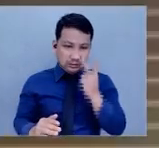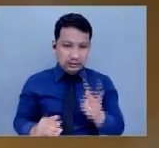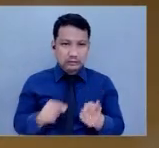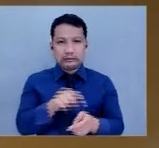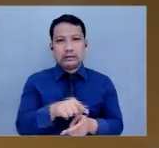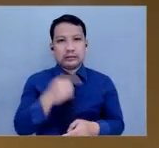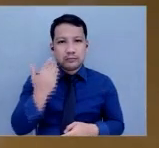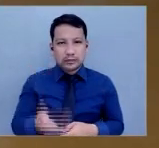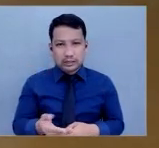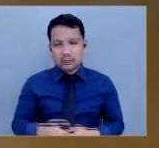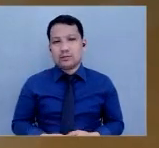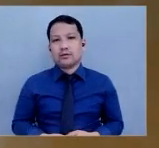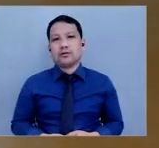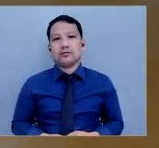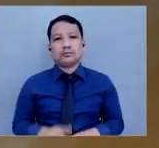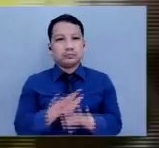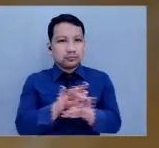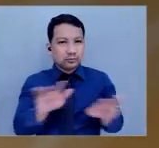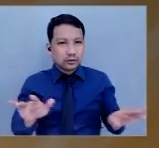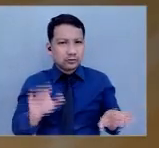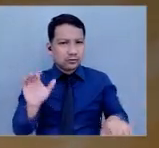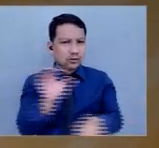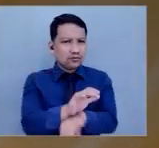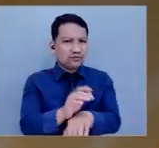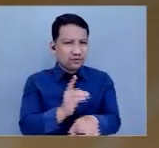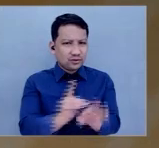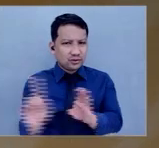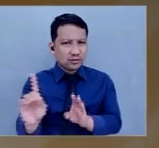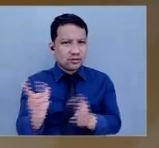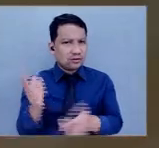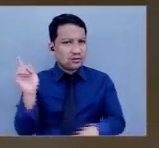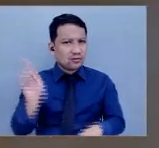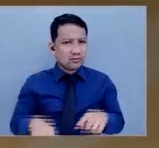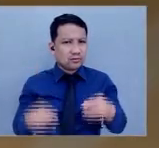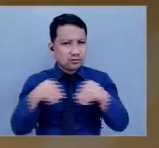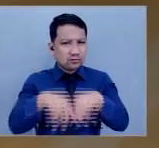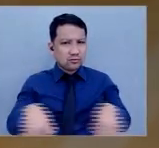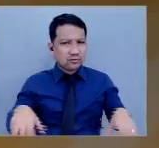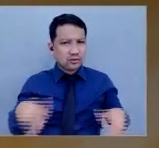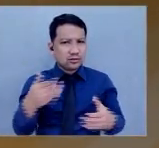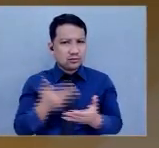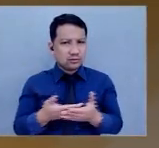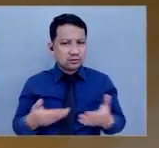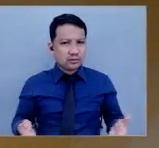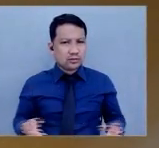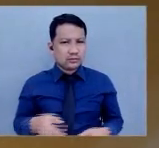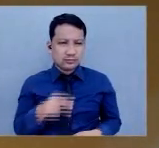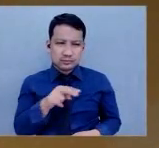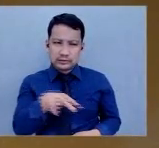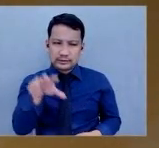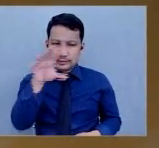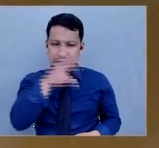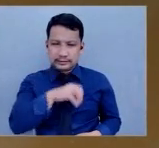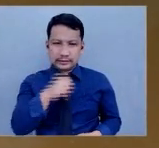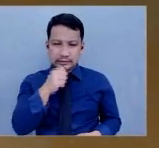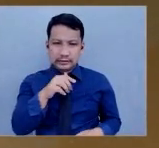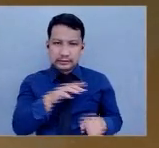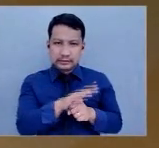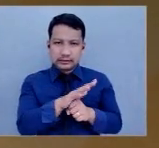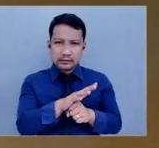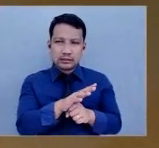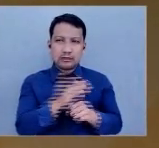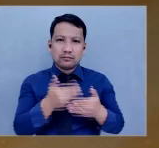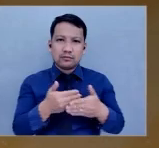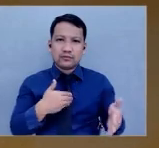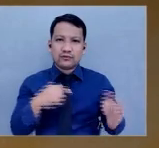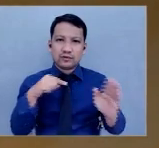patay. Walang bakas na sapilitang binuksan ang bahay at wala rin nawawalang gamit. Pero inihinalang ginasa muna ang biktima bago